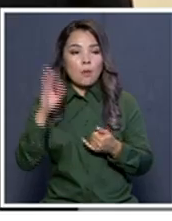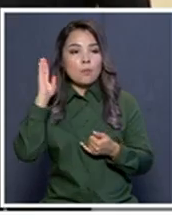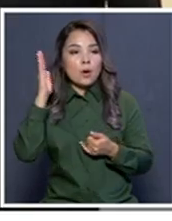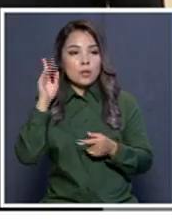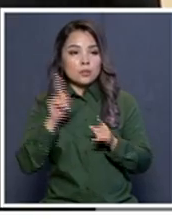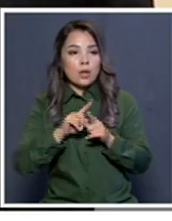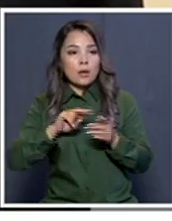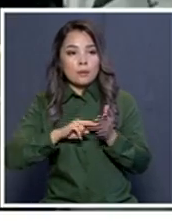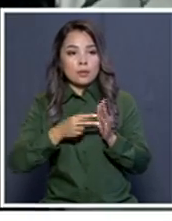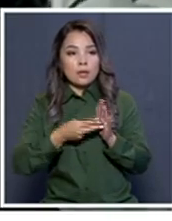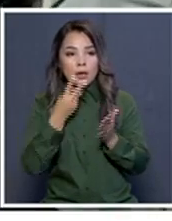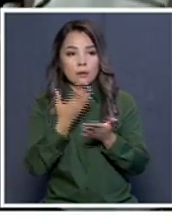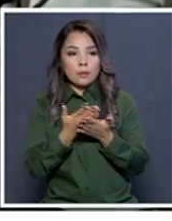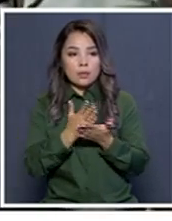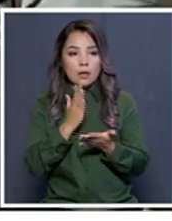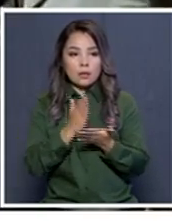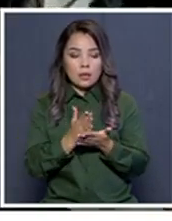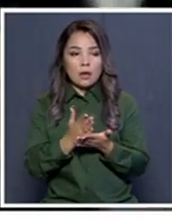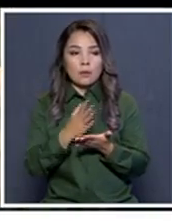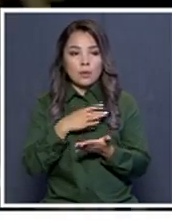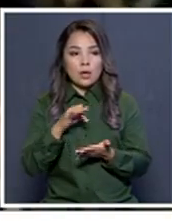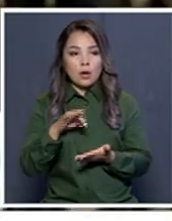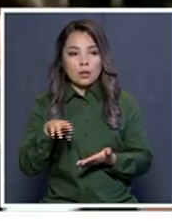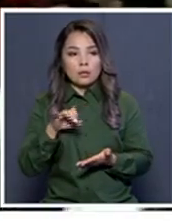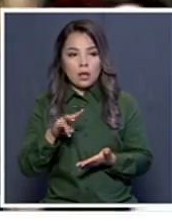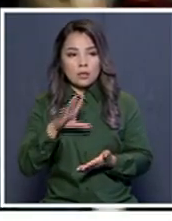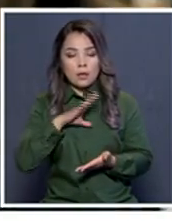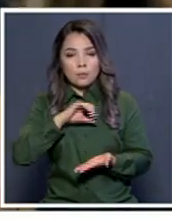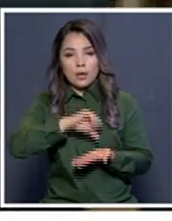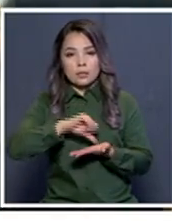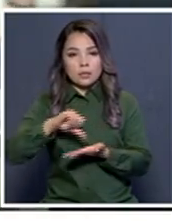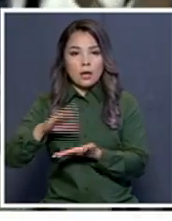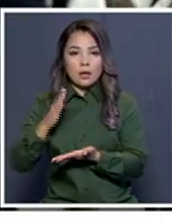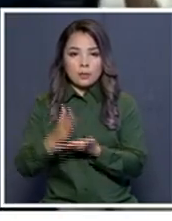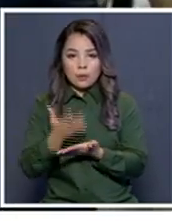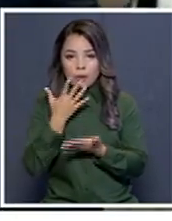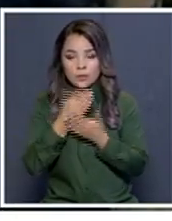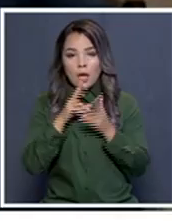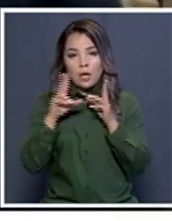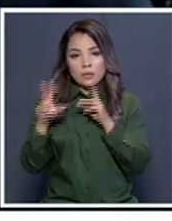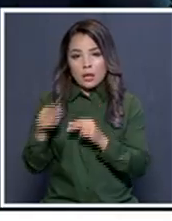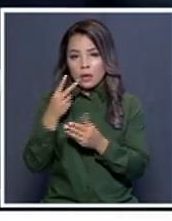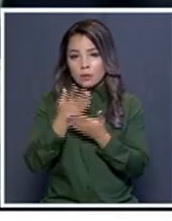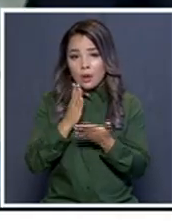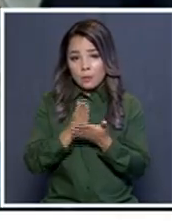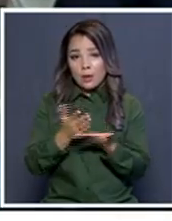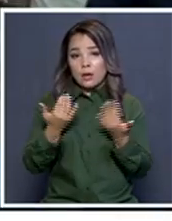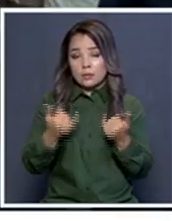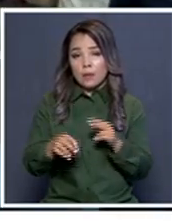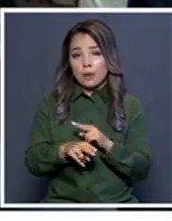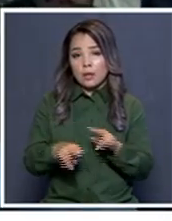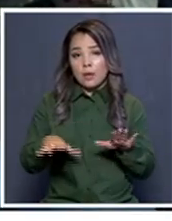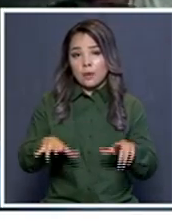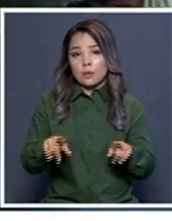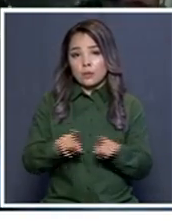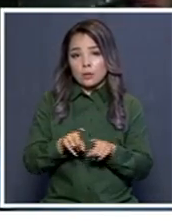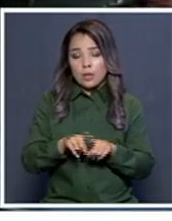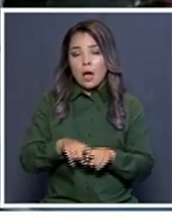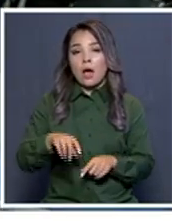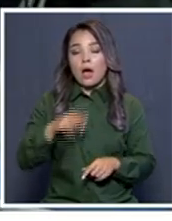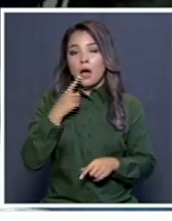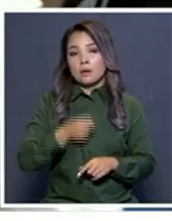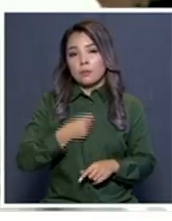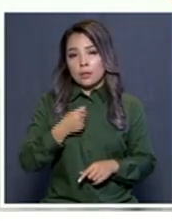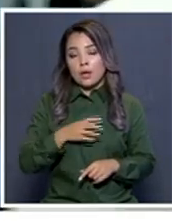мемлекетін құруды көздеген Йордан жазығын аннексиялауға уәде берді. Премьер үшін бұл жолы да